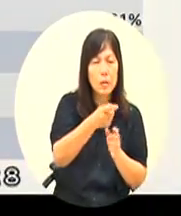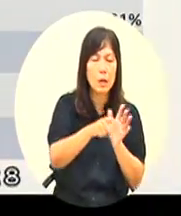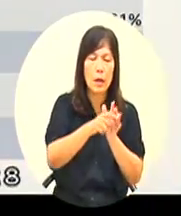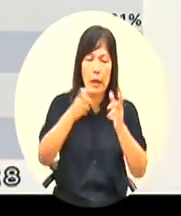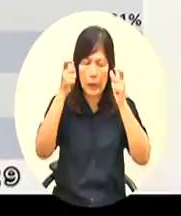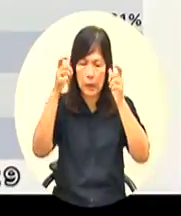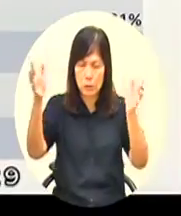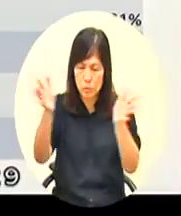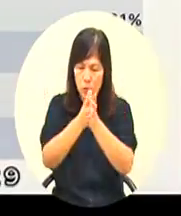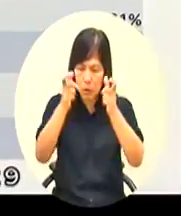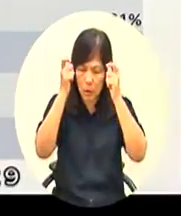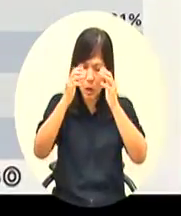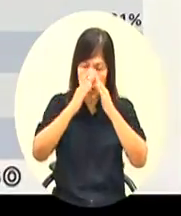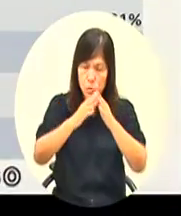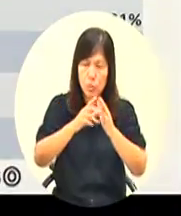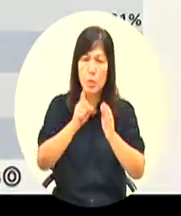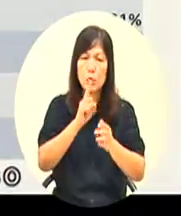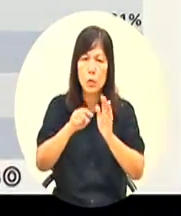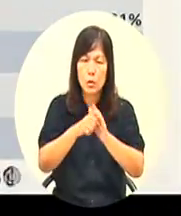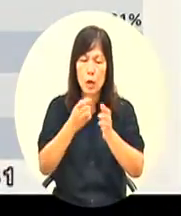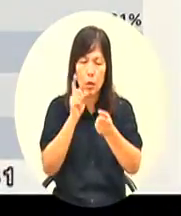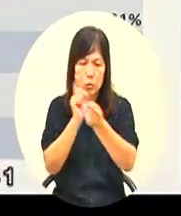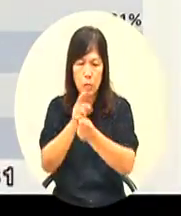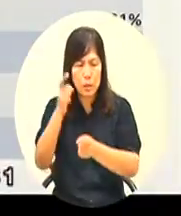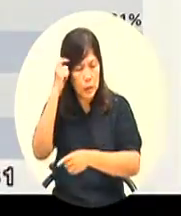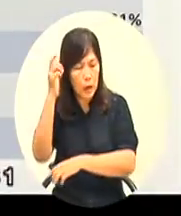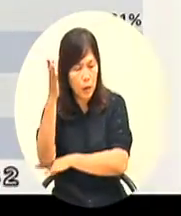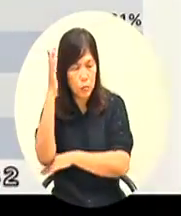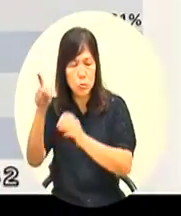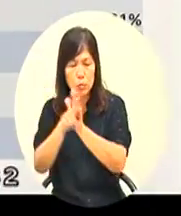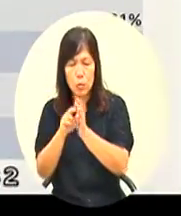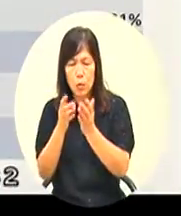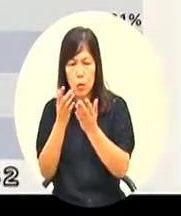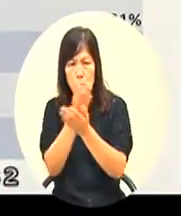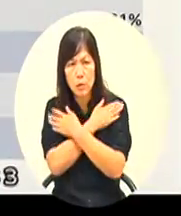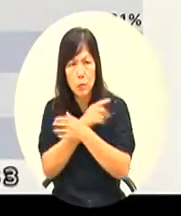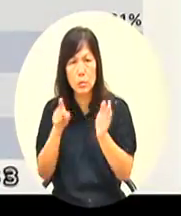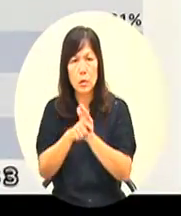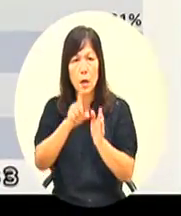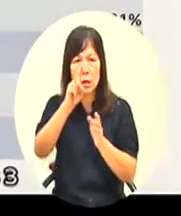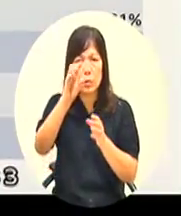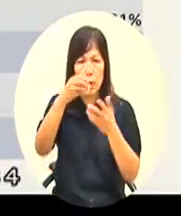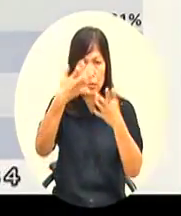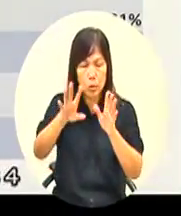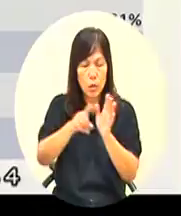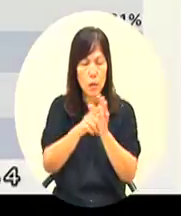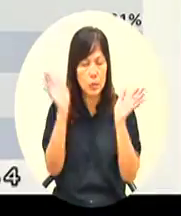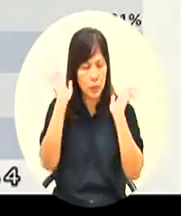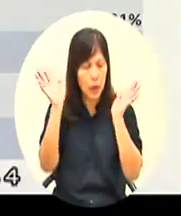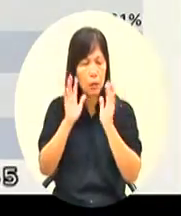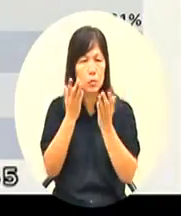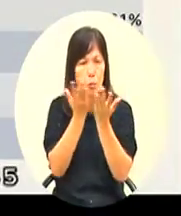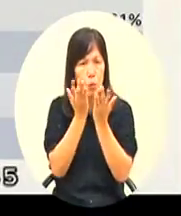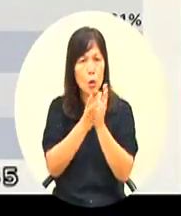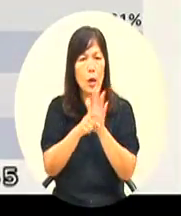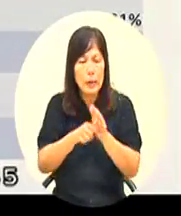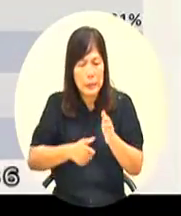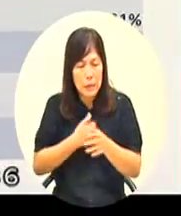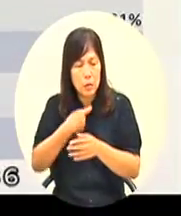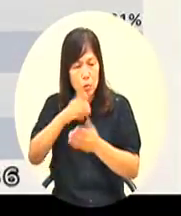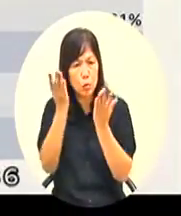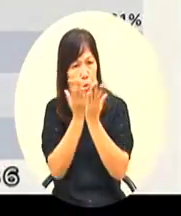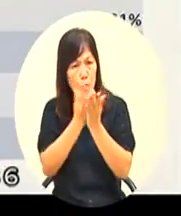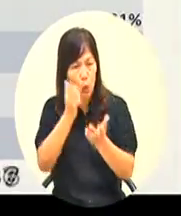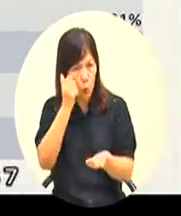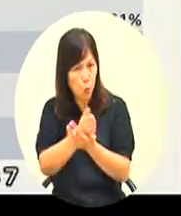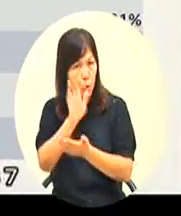雄市，好，要去想读我们公立幼稚园的有19,714个小朋友哈，但是真正能够读的人哈，能够抽